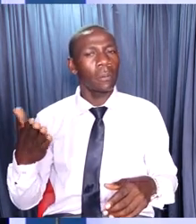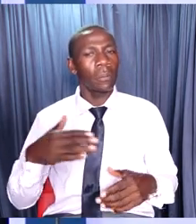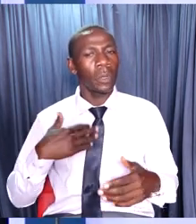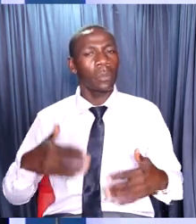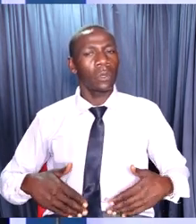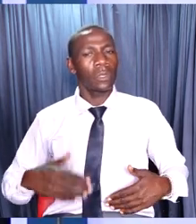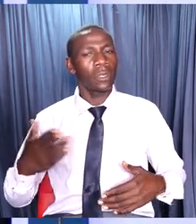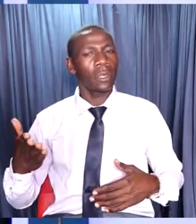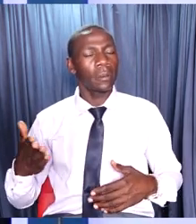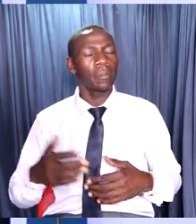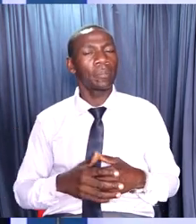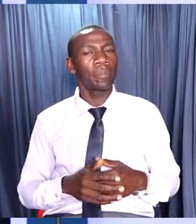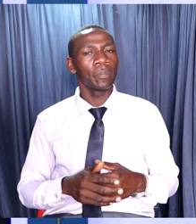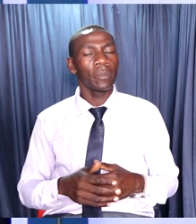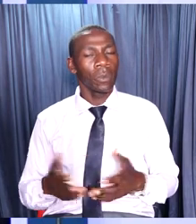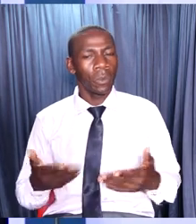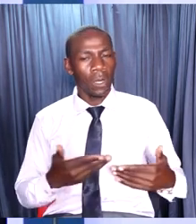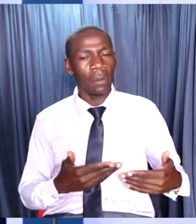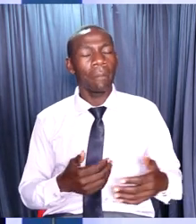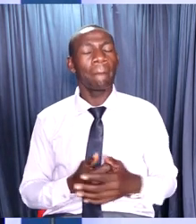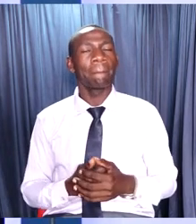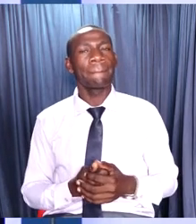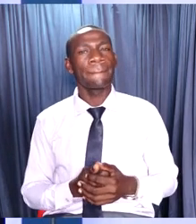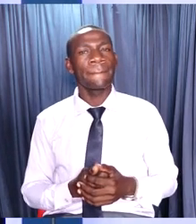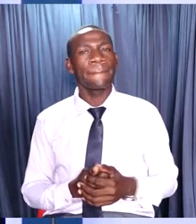other people's doors. Ah, karibu.